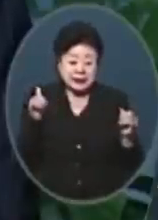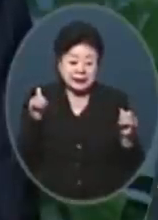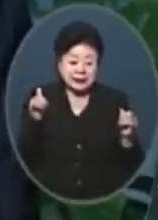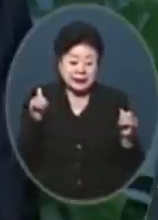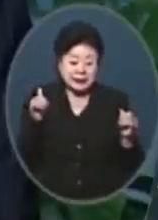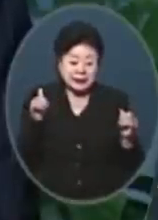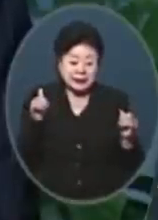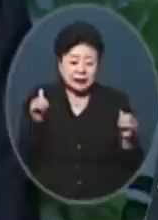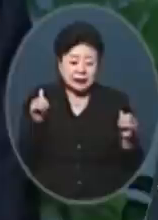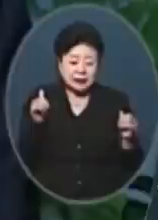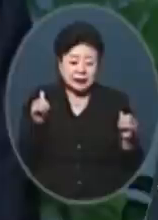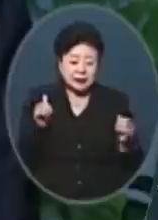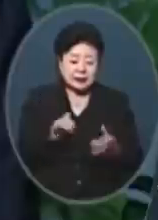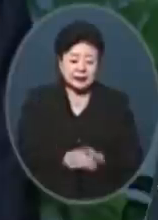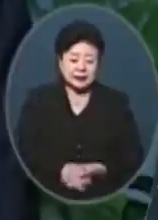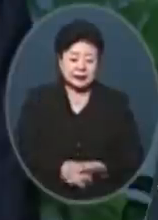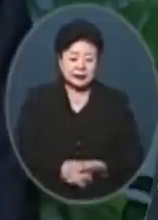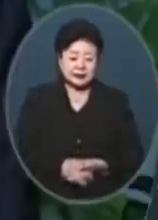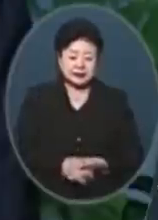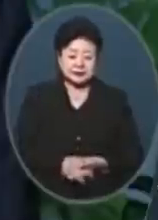몸에 병이 들었어요.